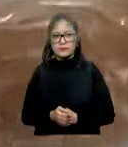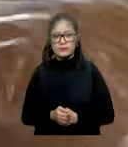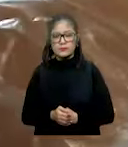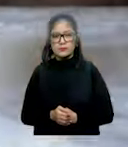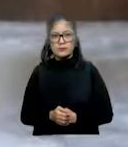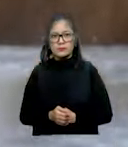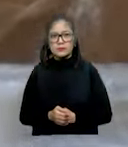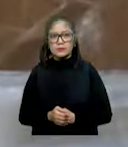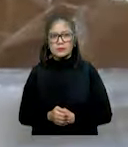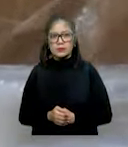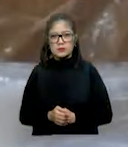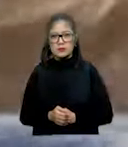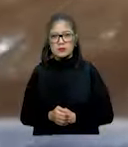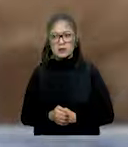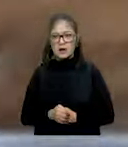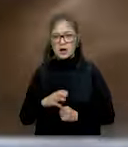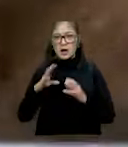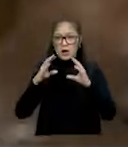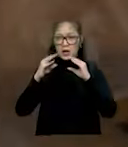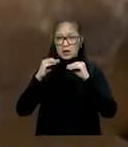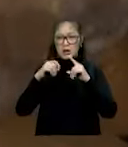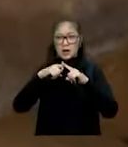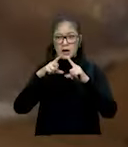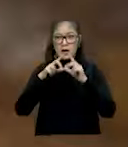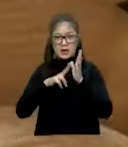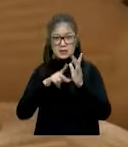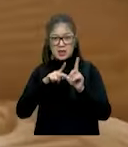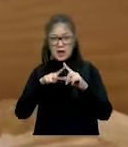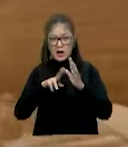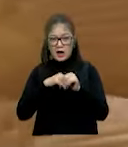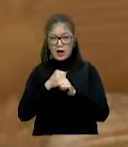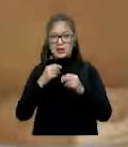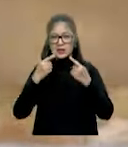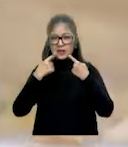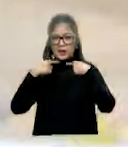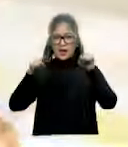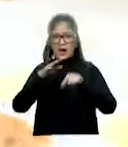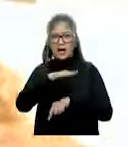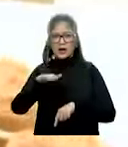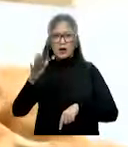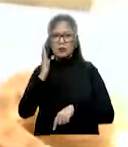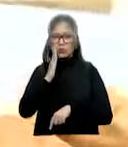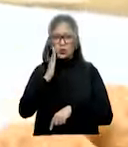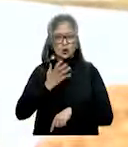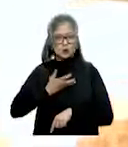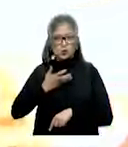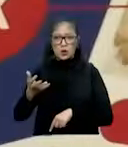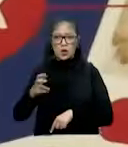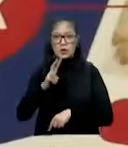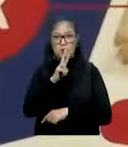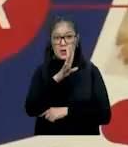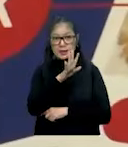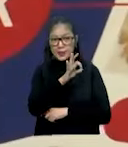Hodugwaja, kue kacang khas Korea Selatan ini sedang viral dan banyak disukai anak muda. Dengan Rp35.000